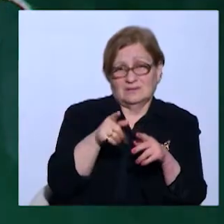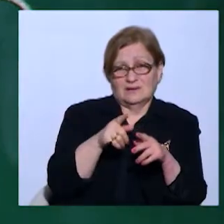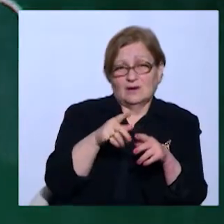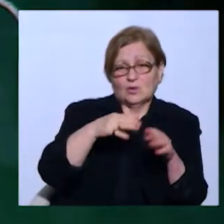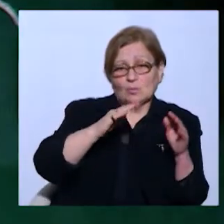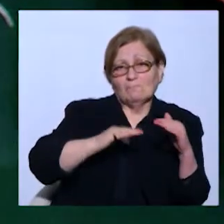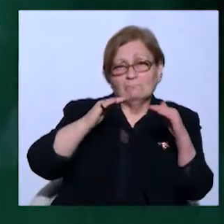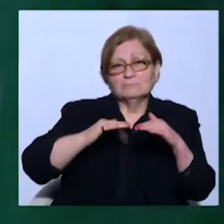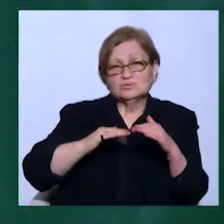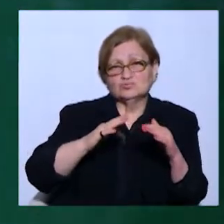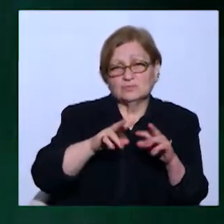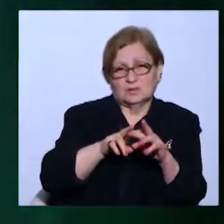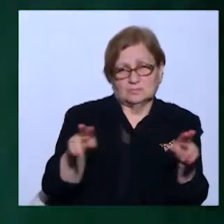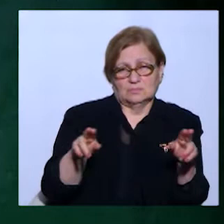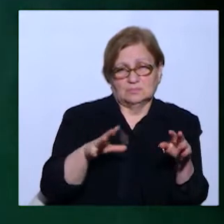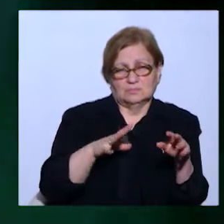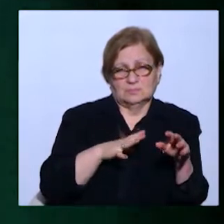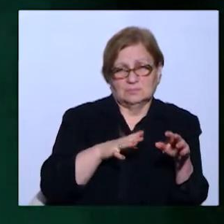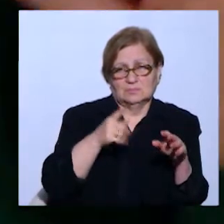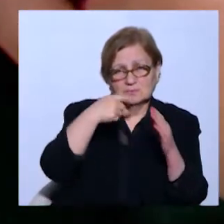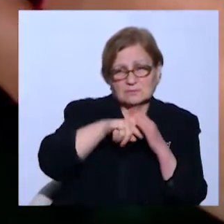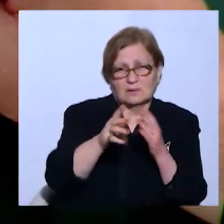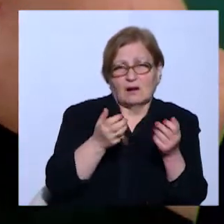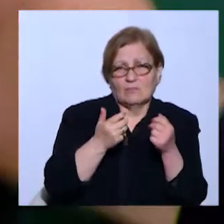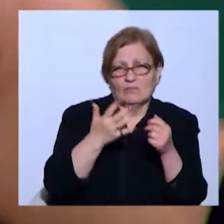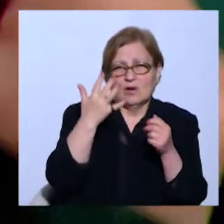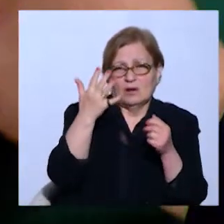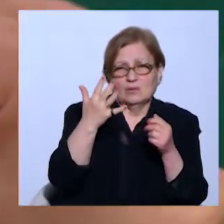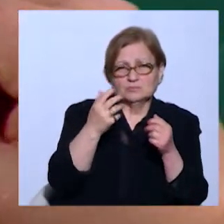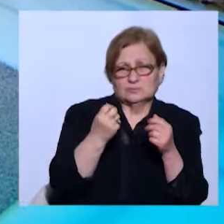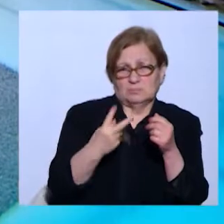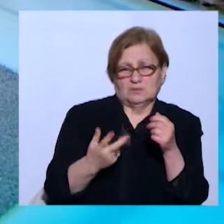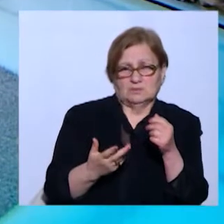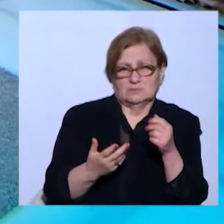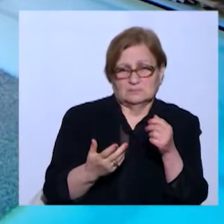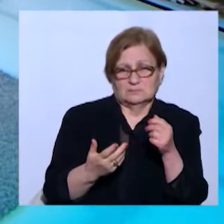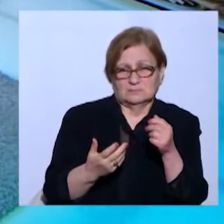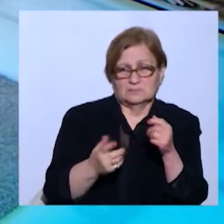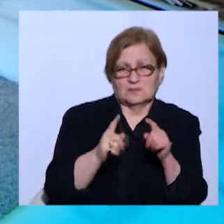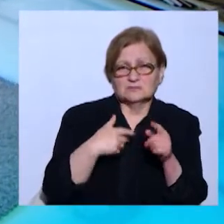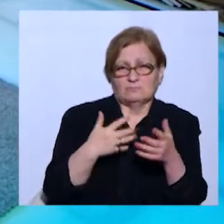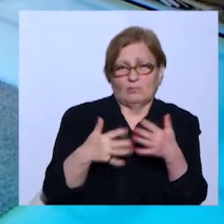და უდრის იქნებოდა 5 მე-12-დი, რაც მივიღე.